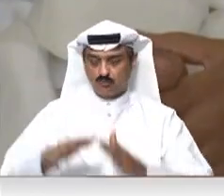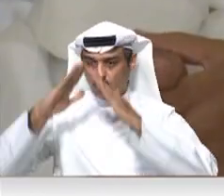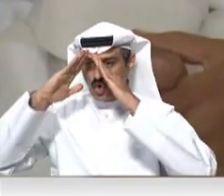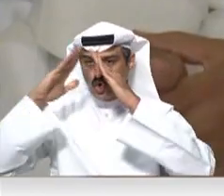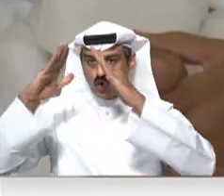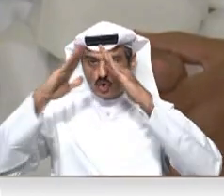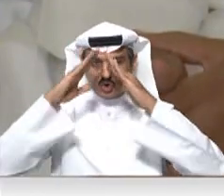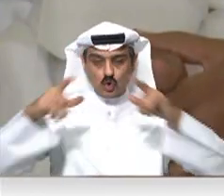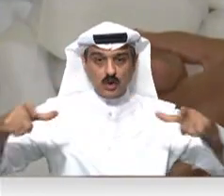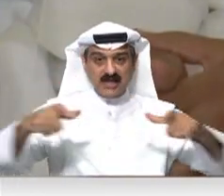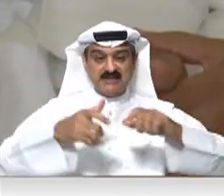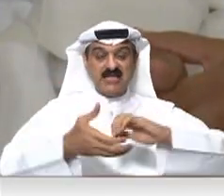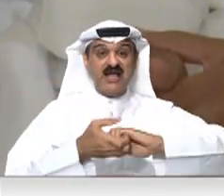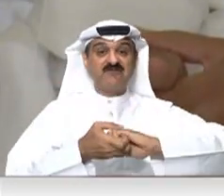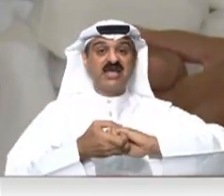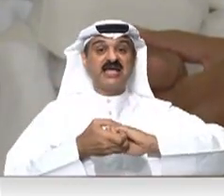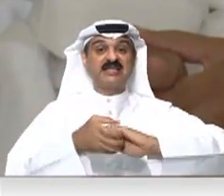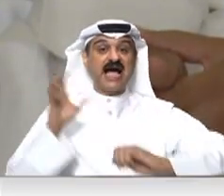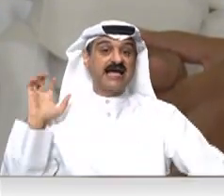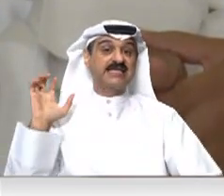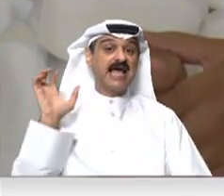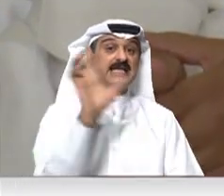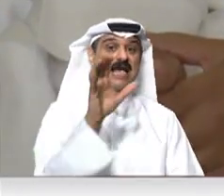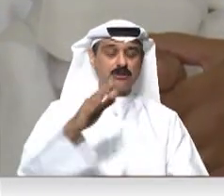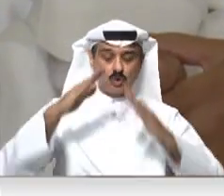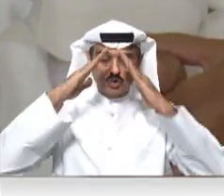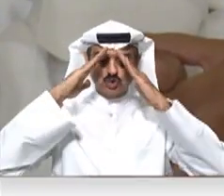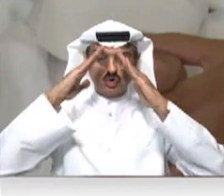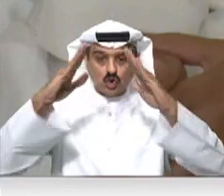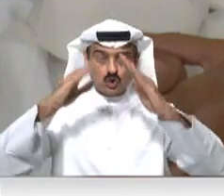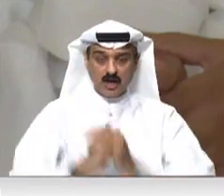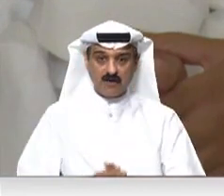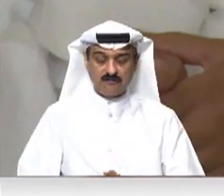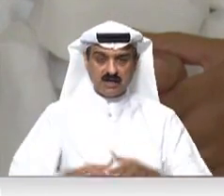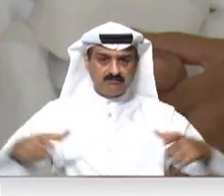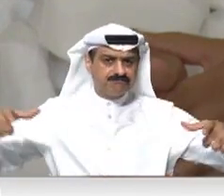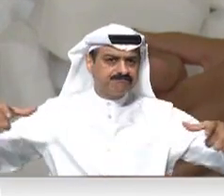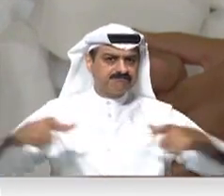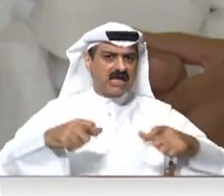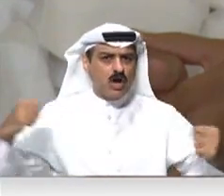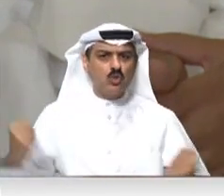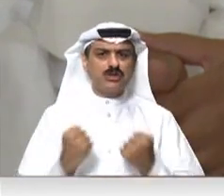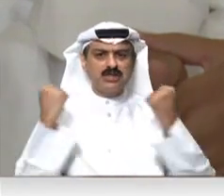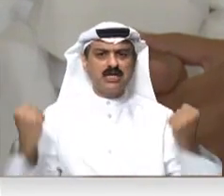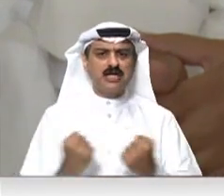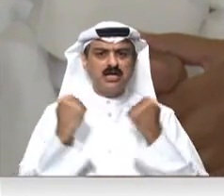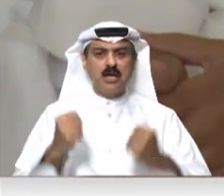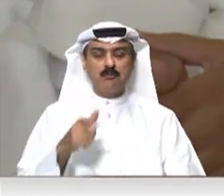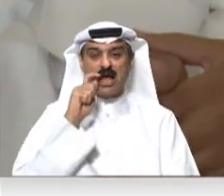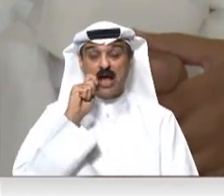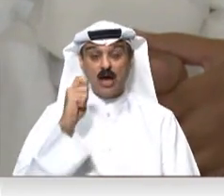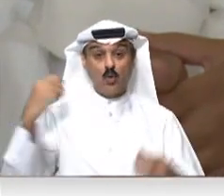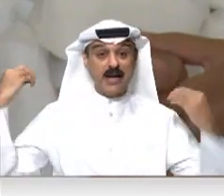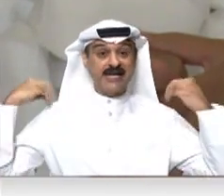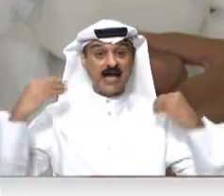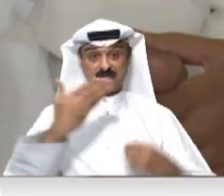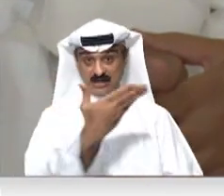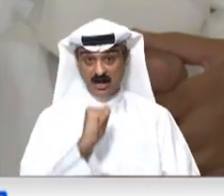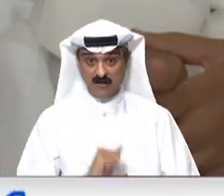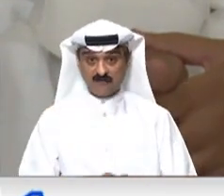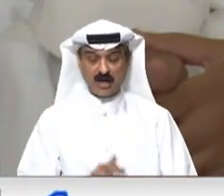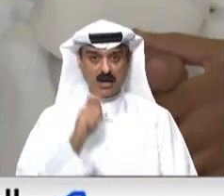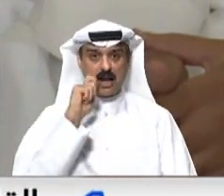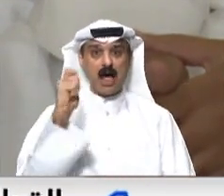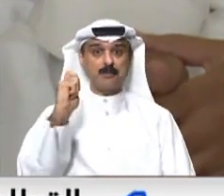لمجلس إدارة الاتحاد الكويتي لكرة اليد، الطاقم الفني والإداري، اللاعبين الأبطال، وإحنا من